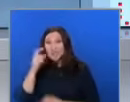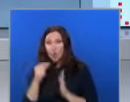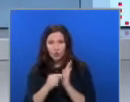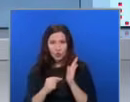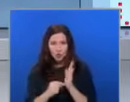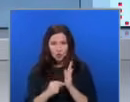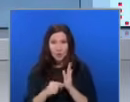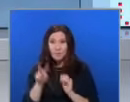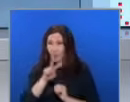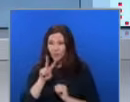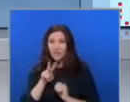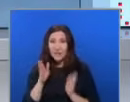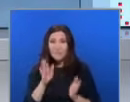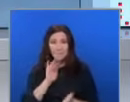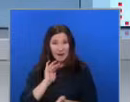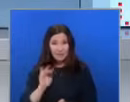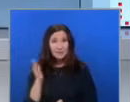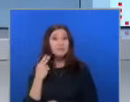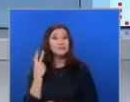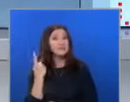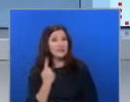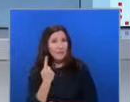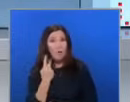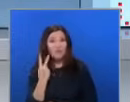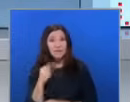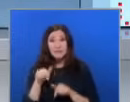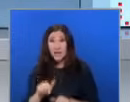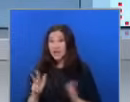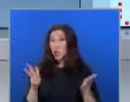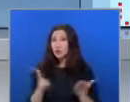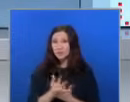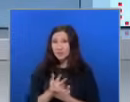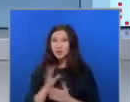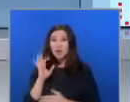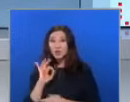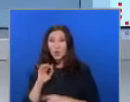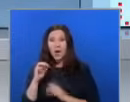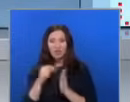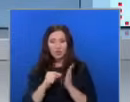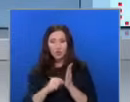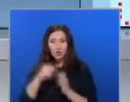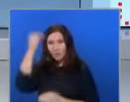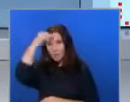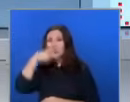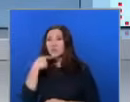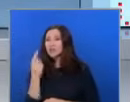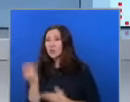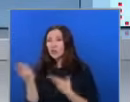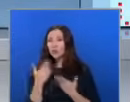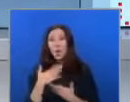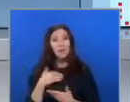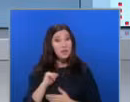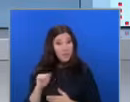точки и по двата предмета са били само двама, то сега са вече 18. С 0 точки по български език и литература